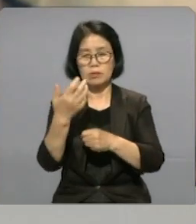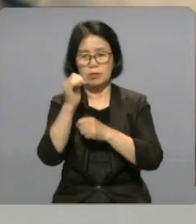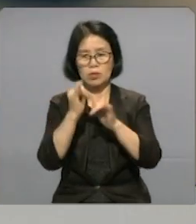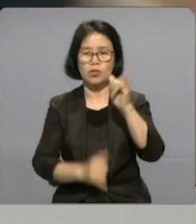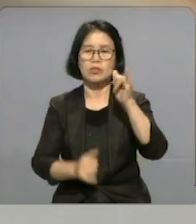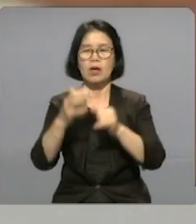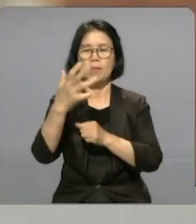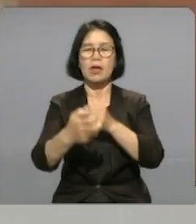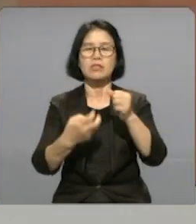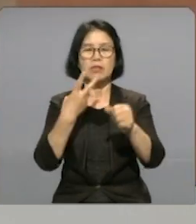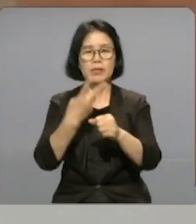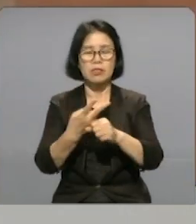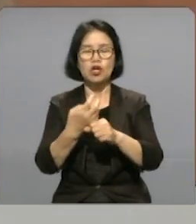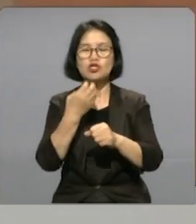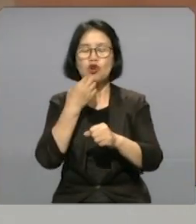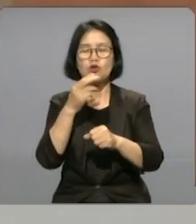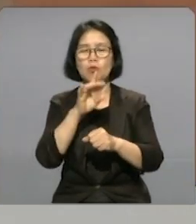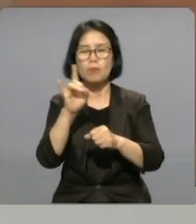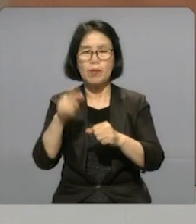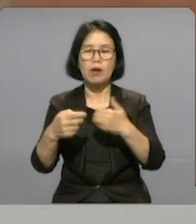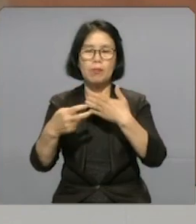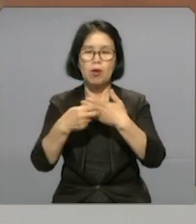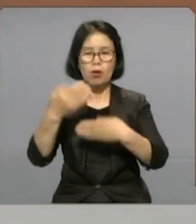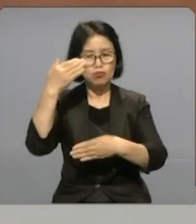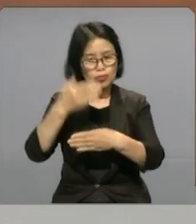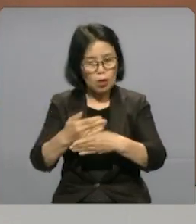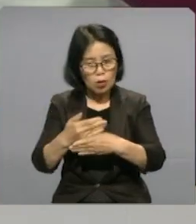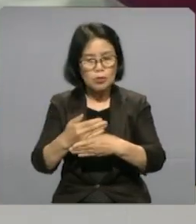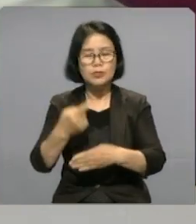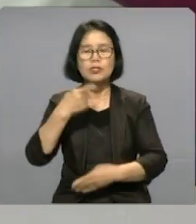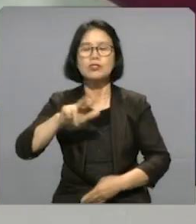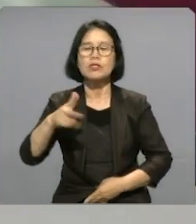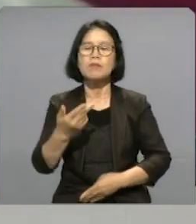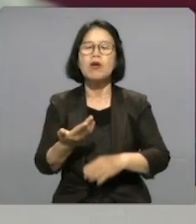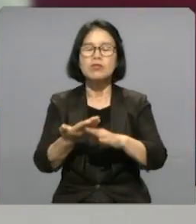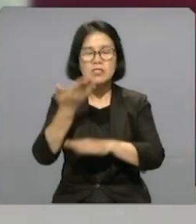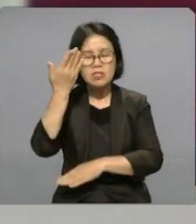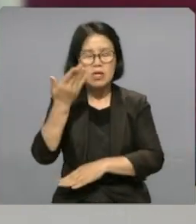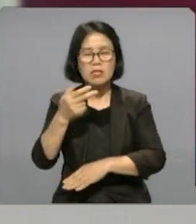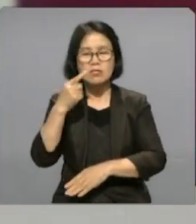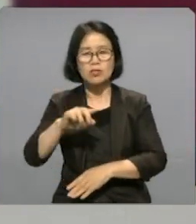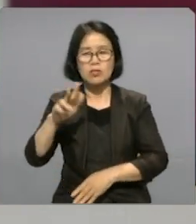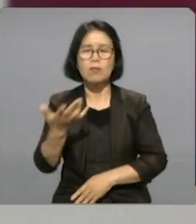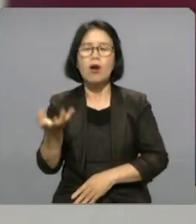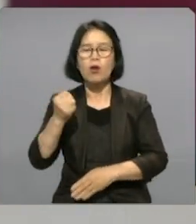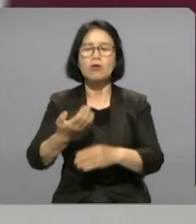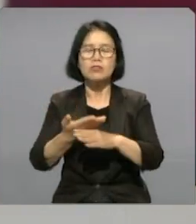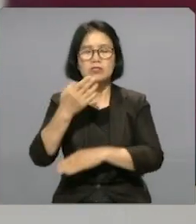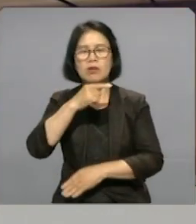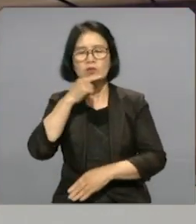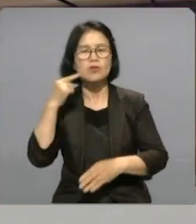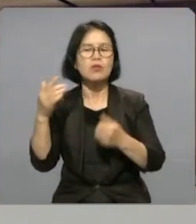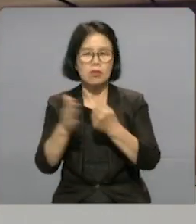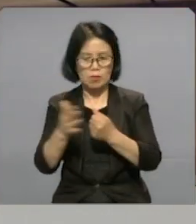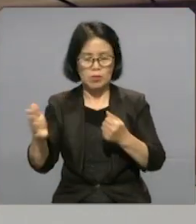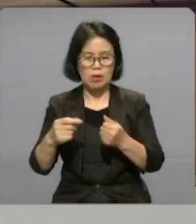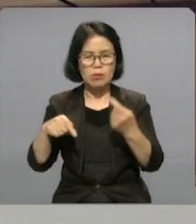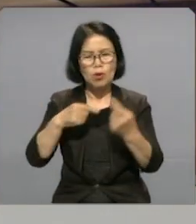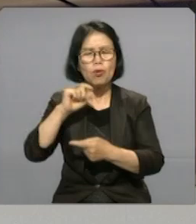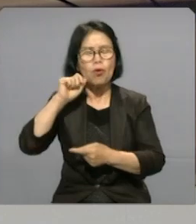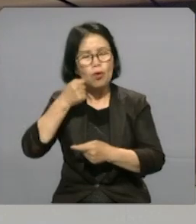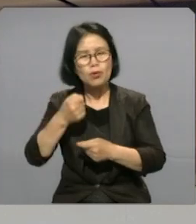서울 백병원이 문을 닫게 된 건 1,700억 원이 넘는 적자 때문인데요. 이런 병원들의 경영난은 결국 의료 공백으로